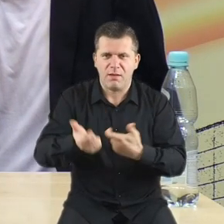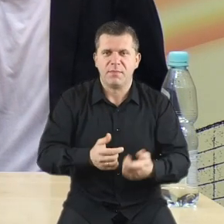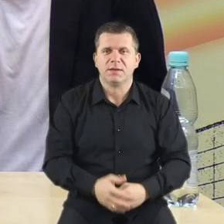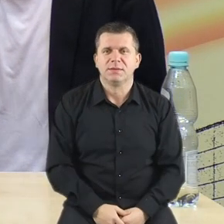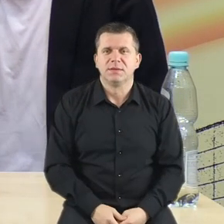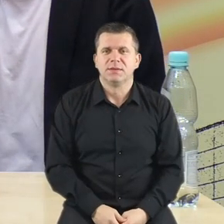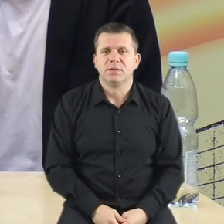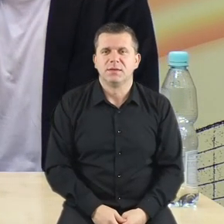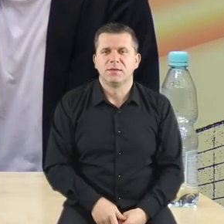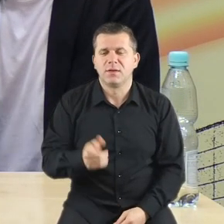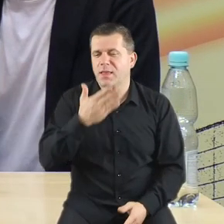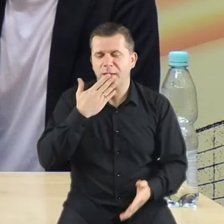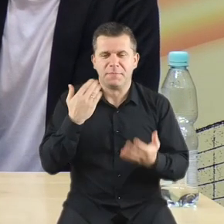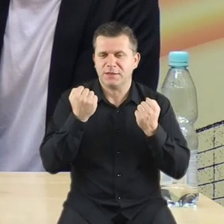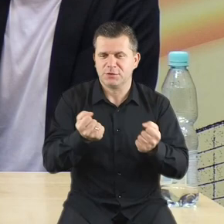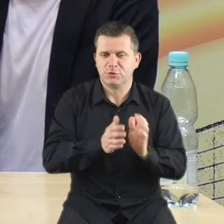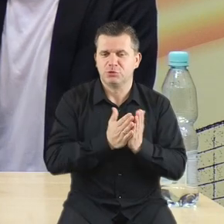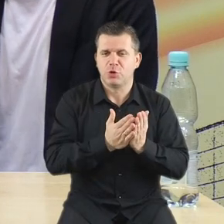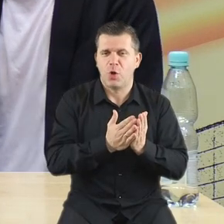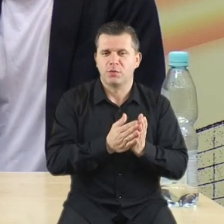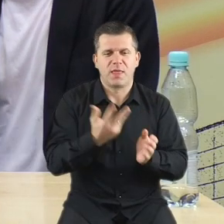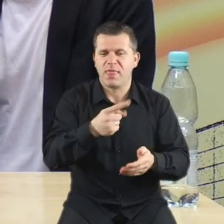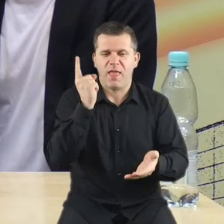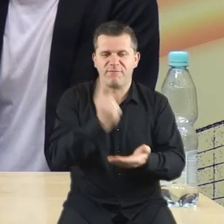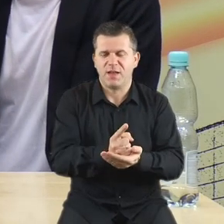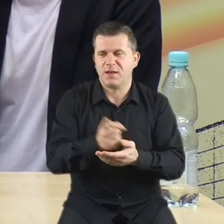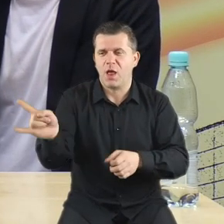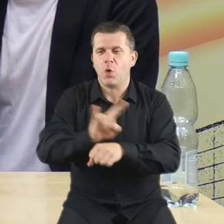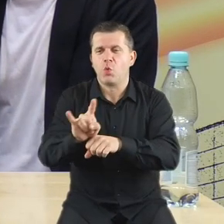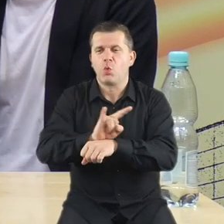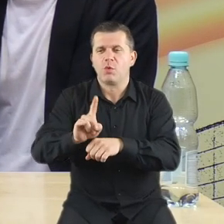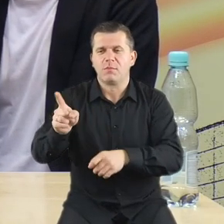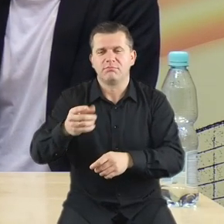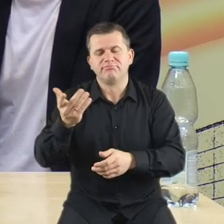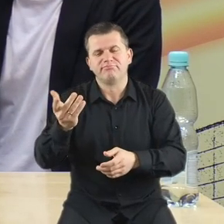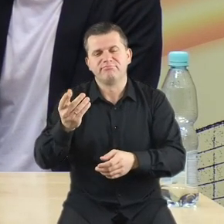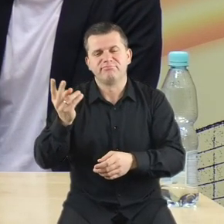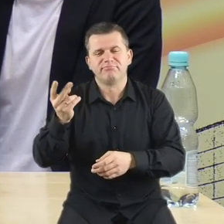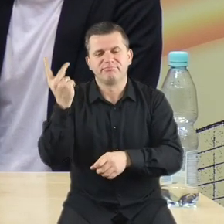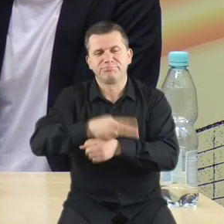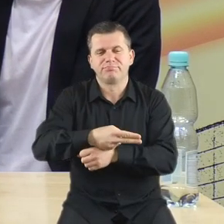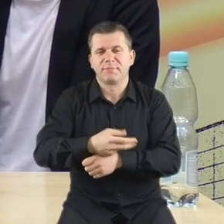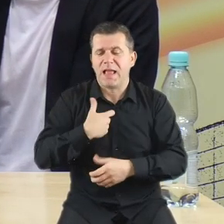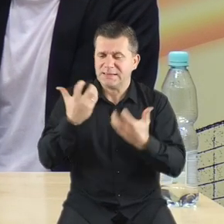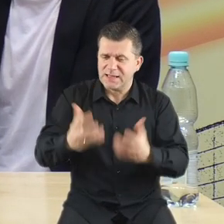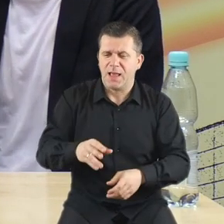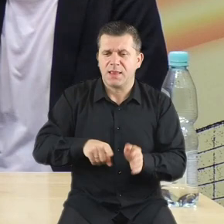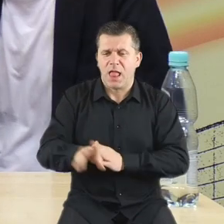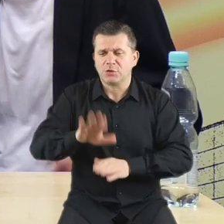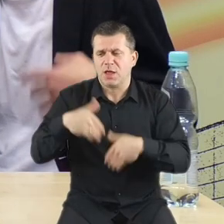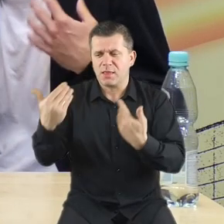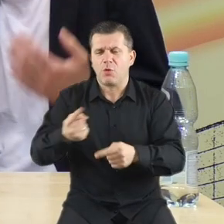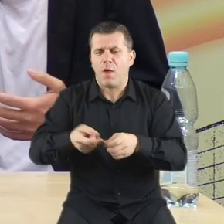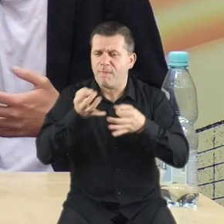Na to nie ma siły, książka nie wygra z youtuberem. Staram się dzieciom dać jak najwięcej wolności. Też wydaje mi się, że